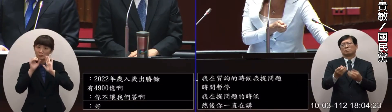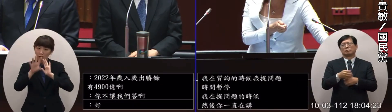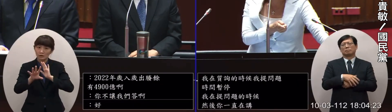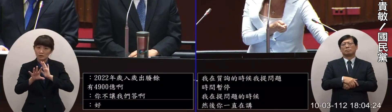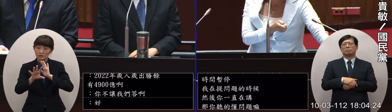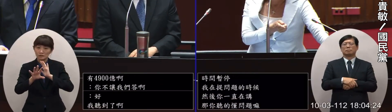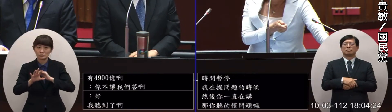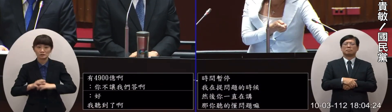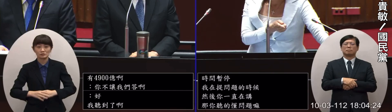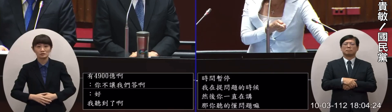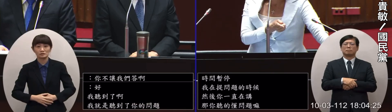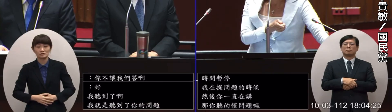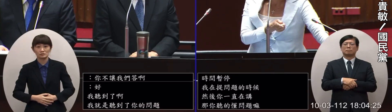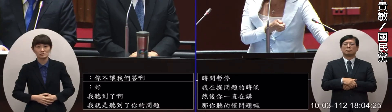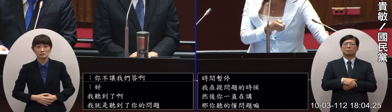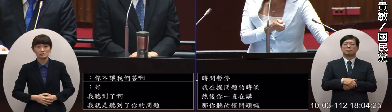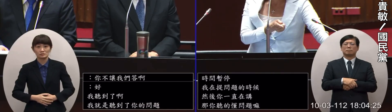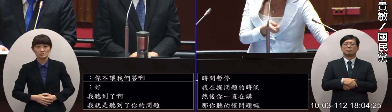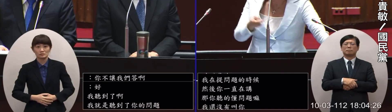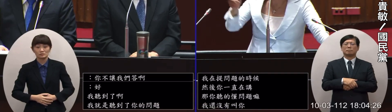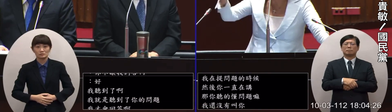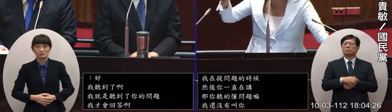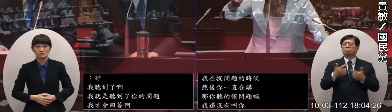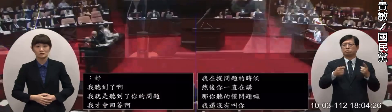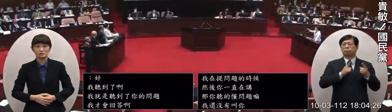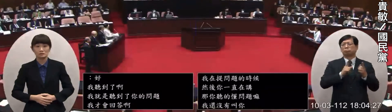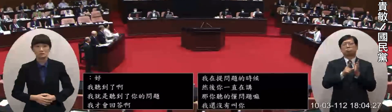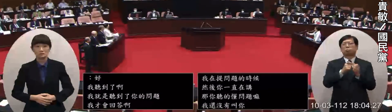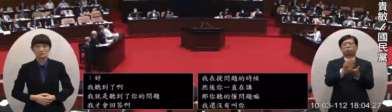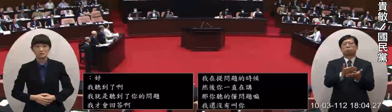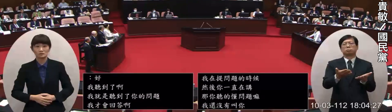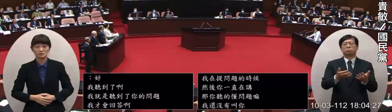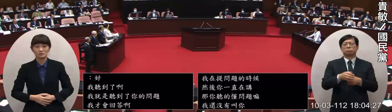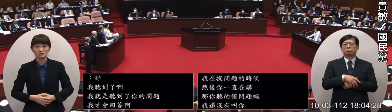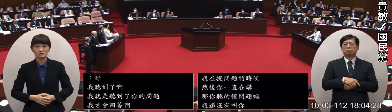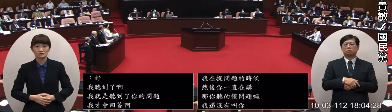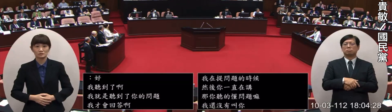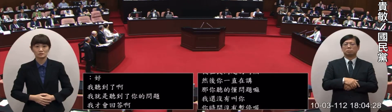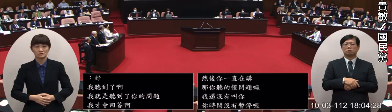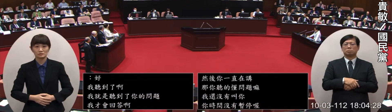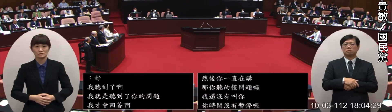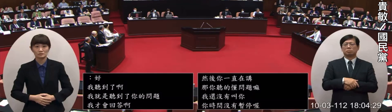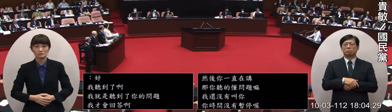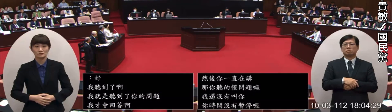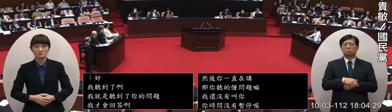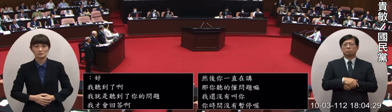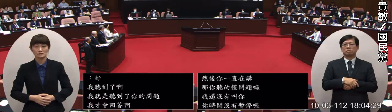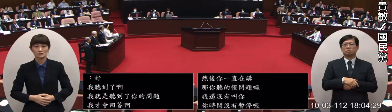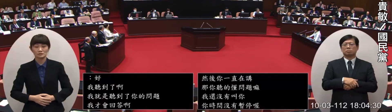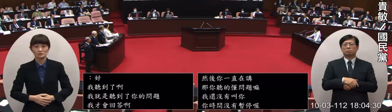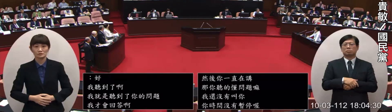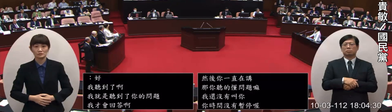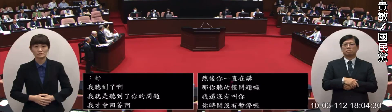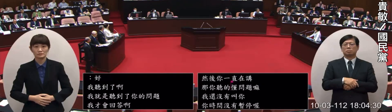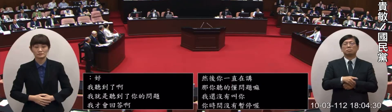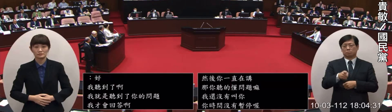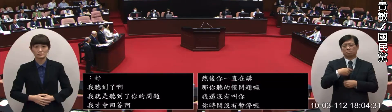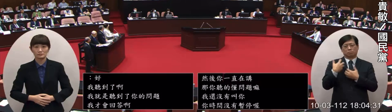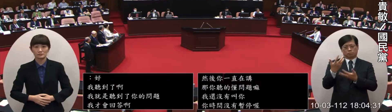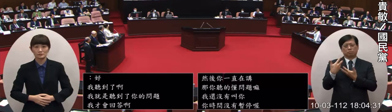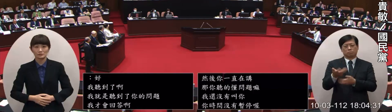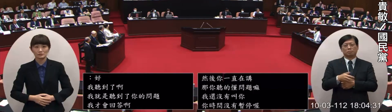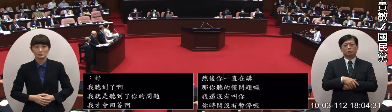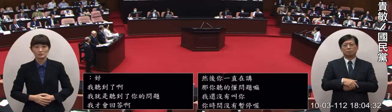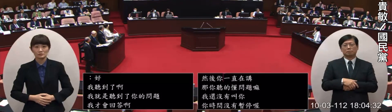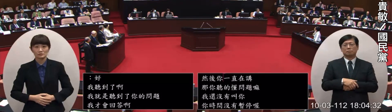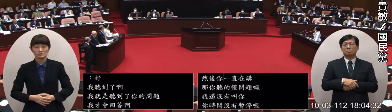个李委，你要主席处理吗？ 不是，你要暂停啊，因为他不让 我问 啊。没 关系，你只要主席处理，主席就帮你处理。 好，你处理啊，